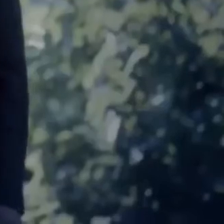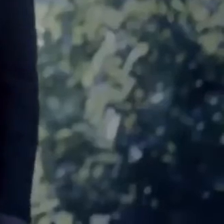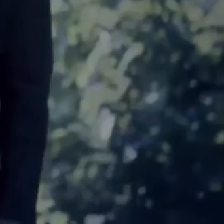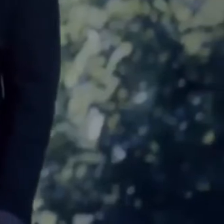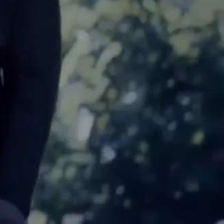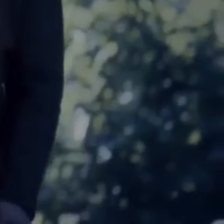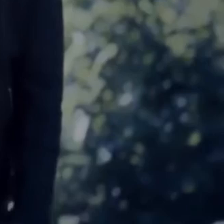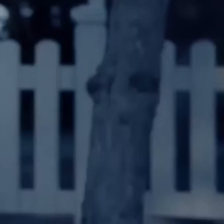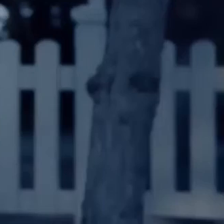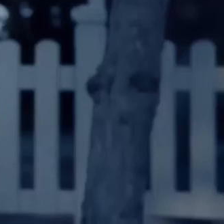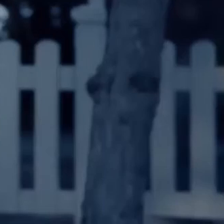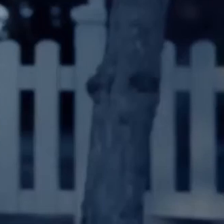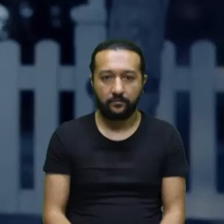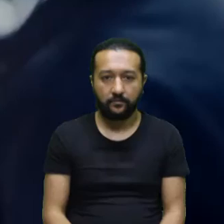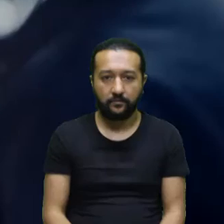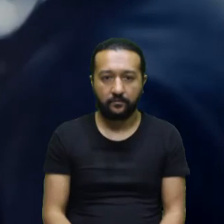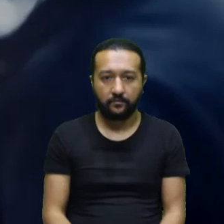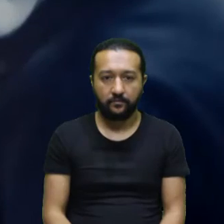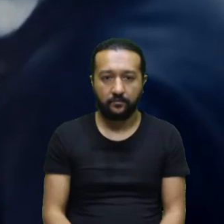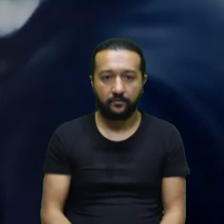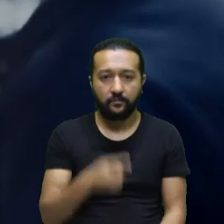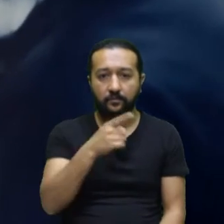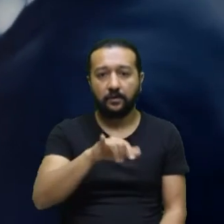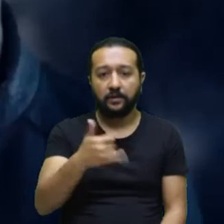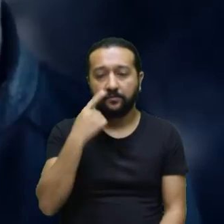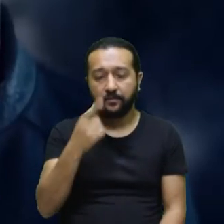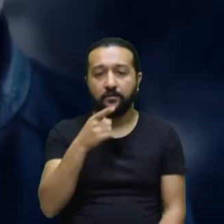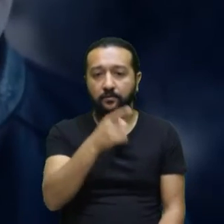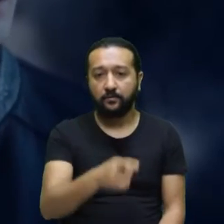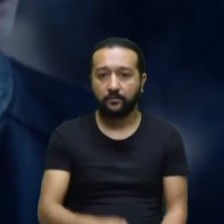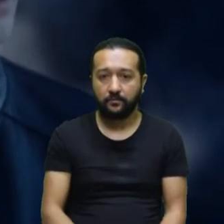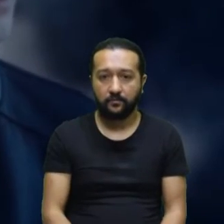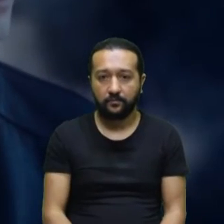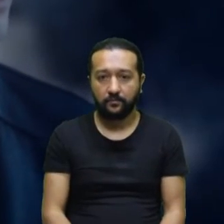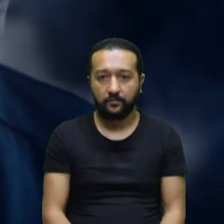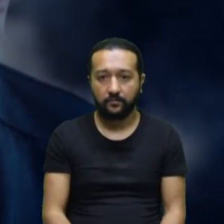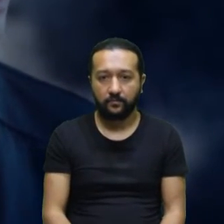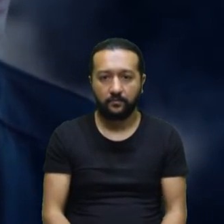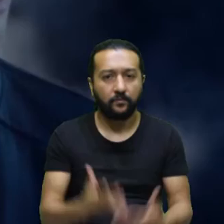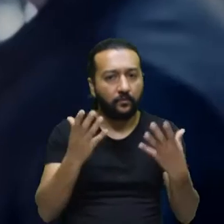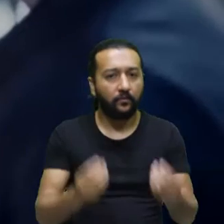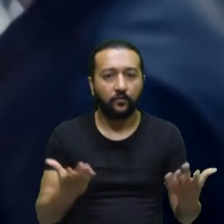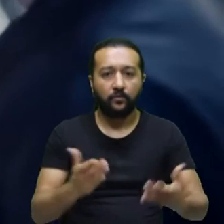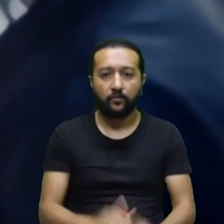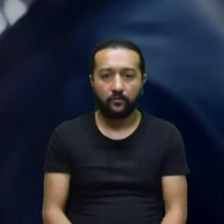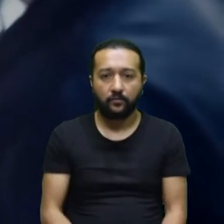adam uzaktan fotoğraflarını çekiyor. Azra panikledi. Eyvah. Yüzünü gizler gibi arkasını döndü. Ne